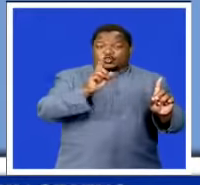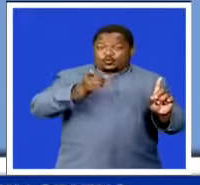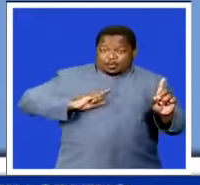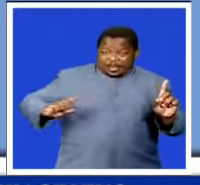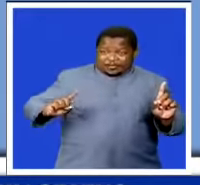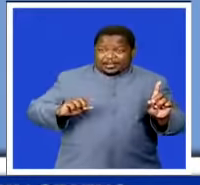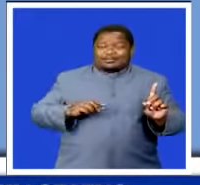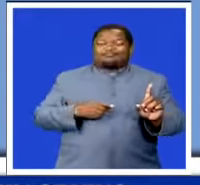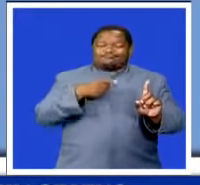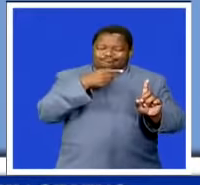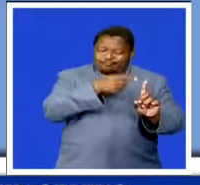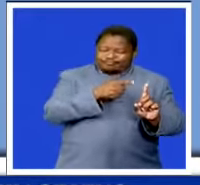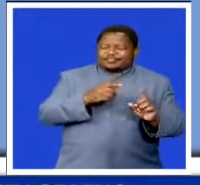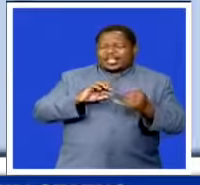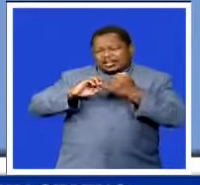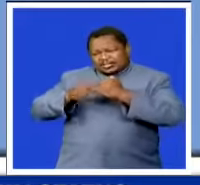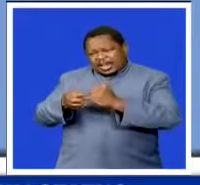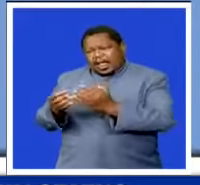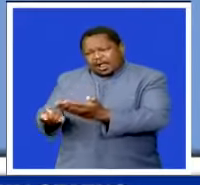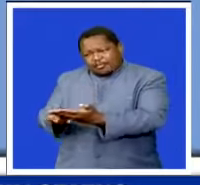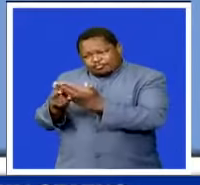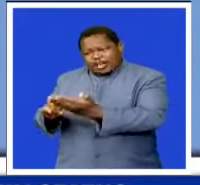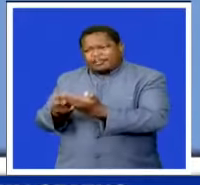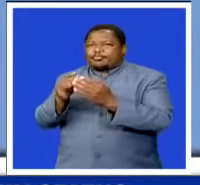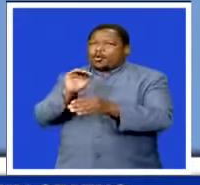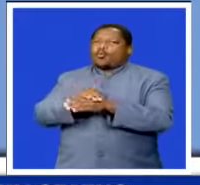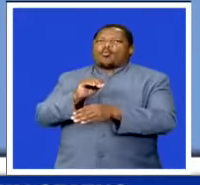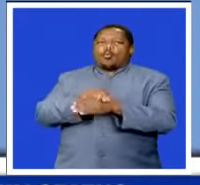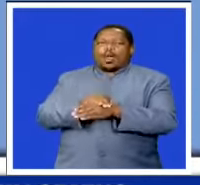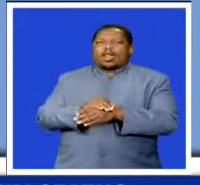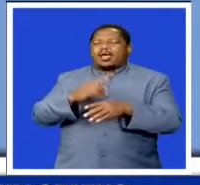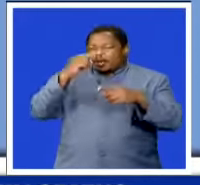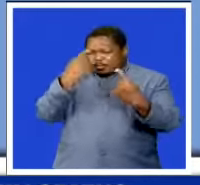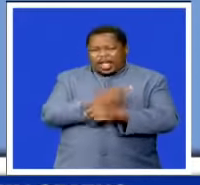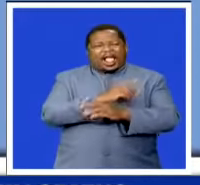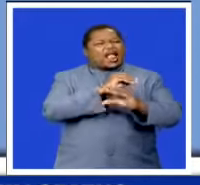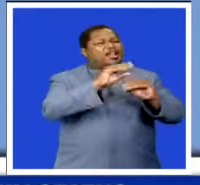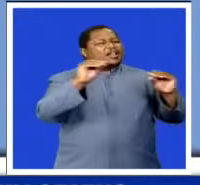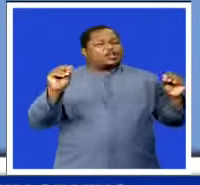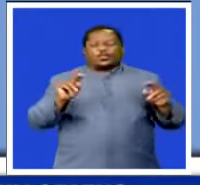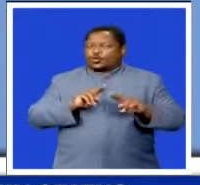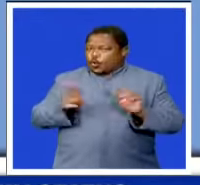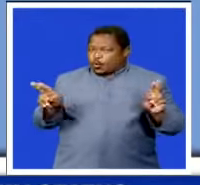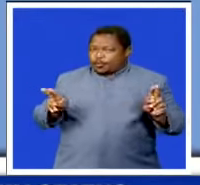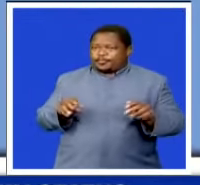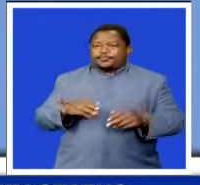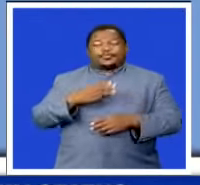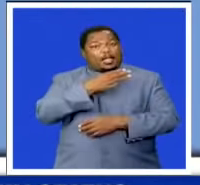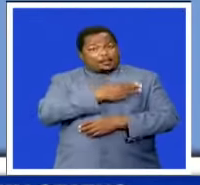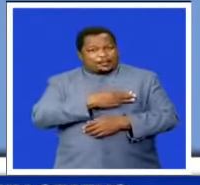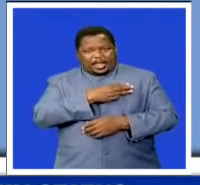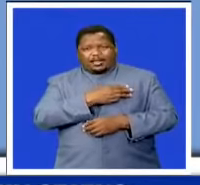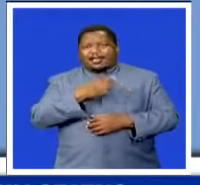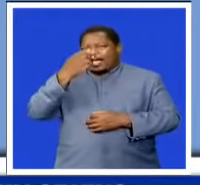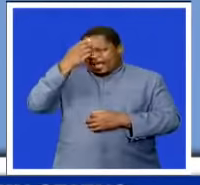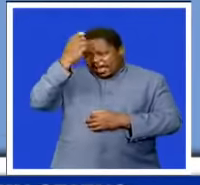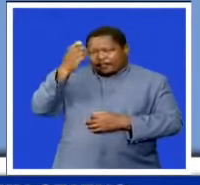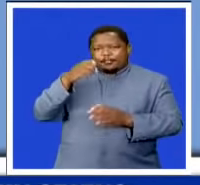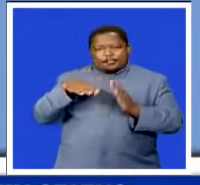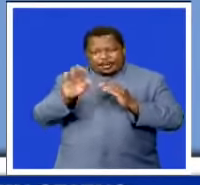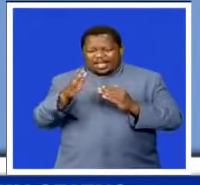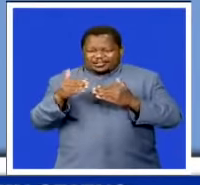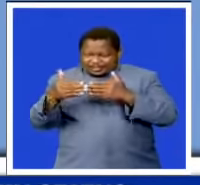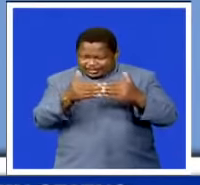babote lokuthi bona bangababambisa ngani. So besingacela vele thi uhulumende ayisondzelele lendzaba abuke thi kwendekani